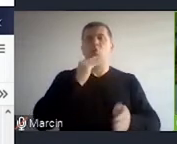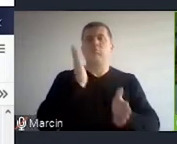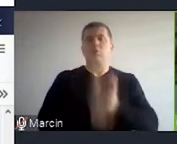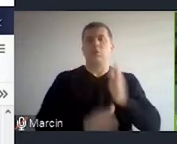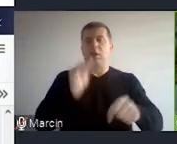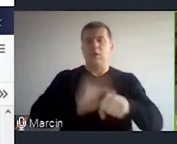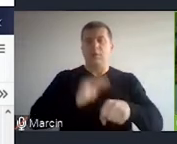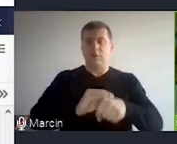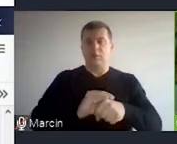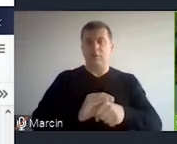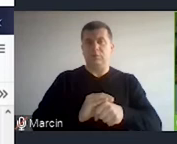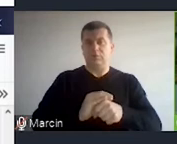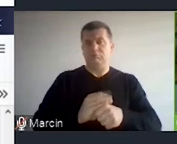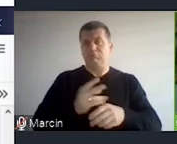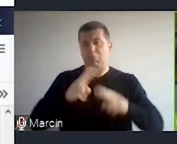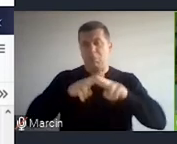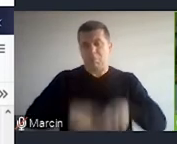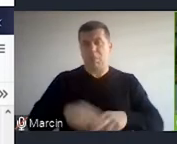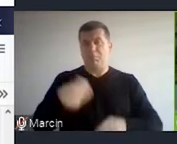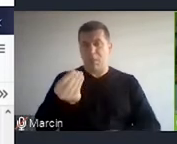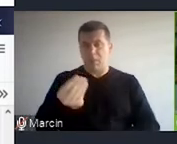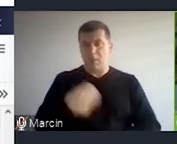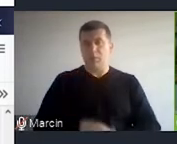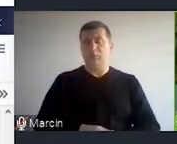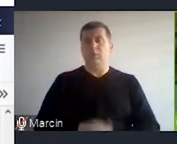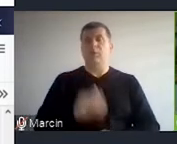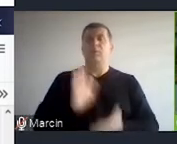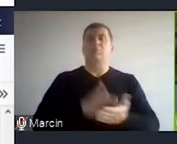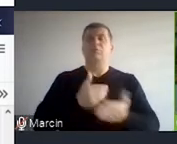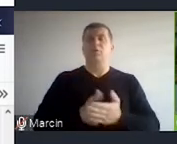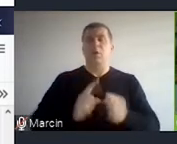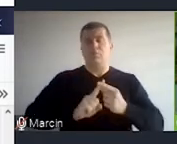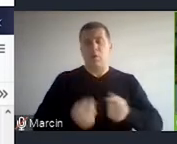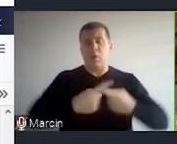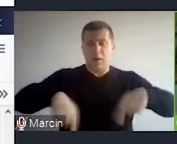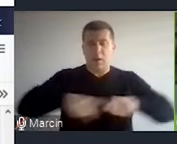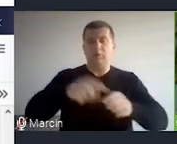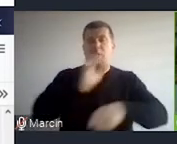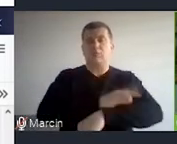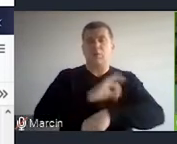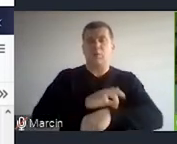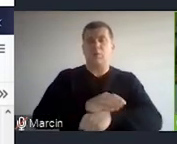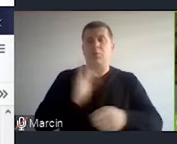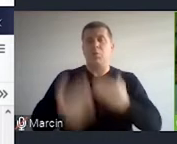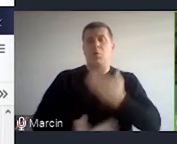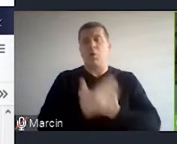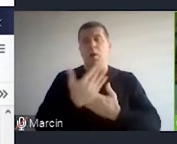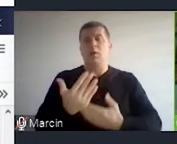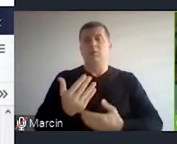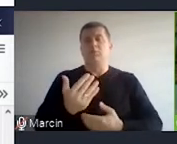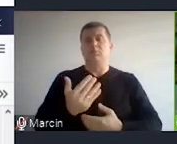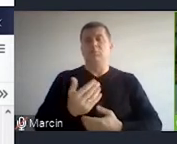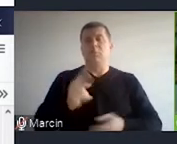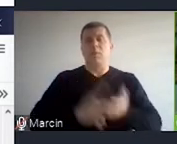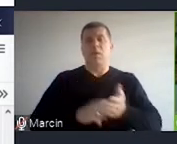metody zostaną Państwu pieniądze, czyli jeśli na przykład po zrealizowaniu projektu okaże się, że